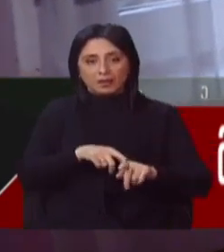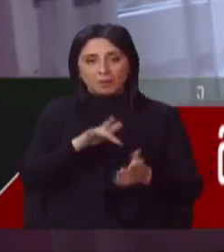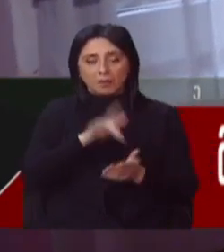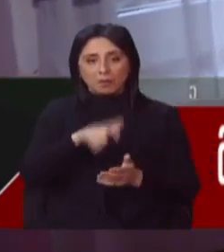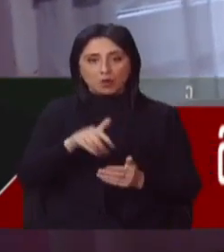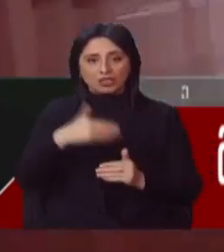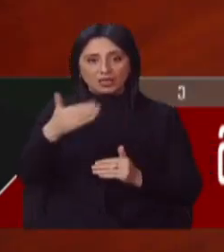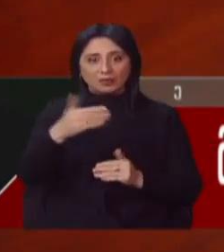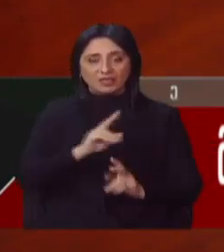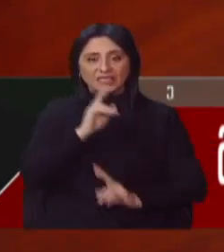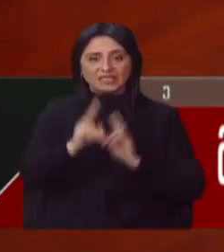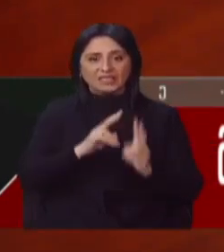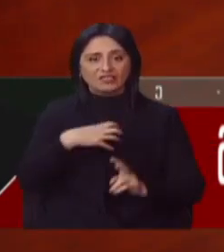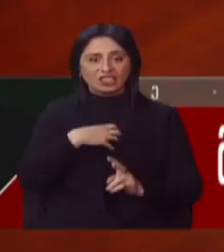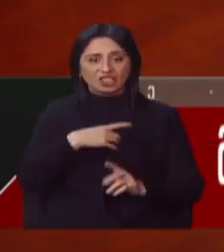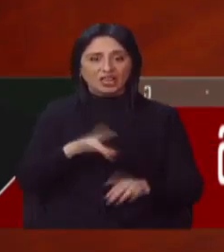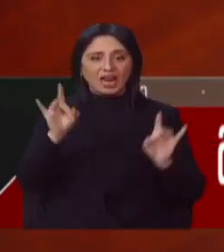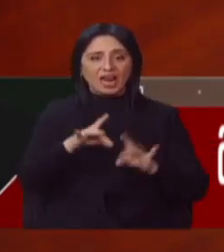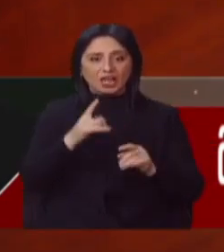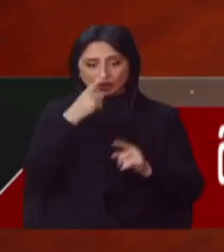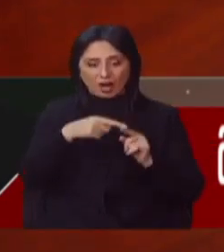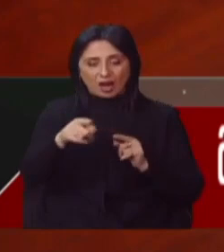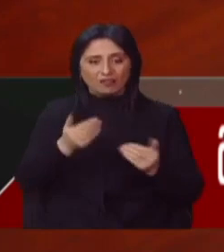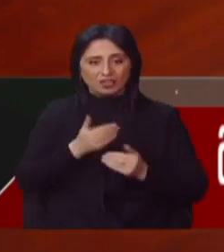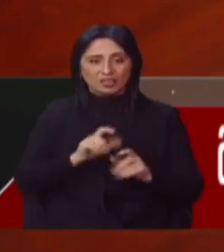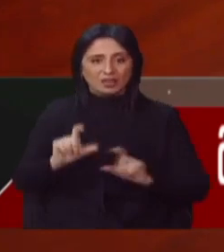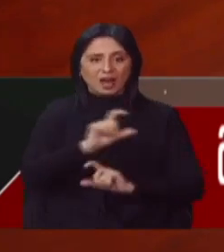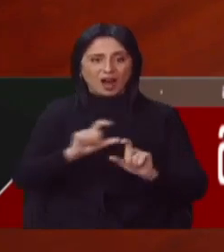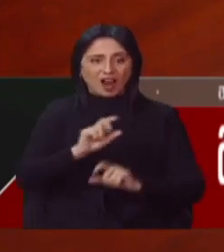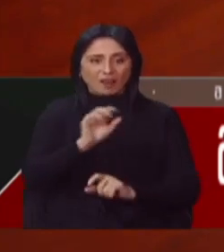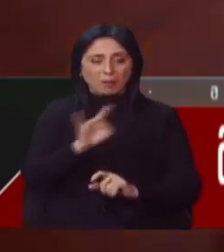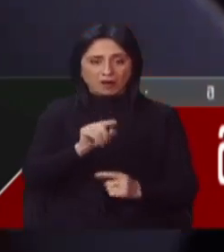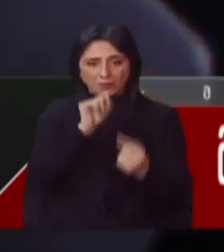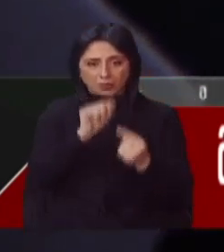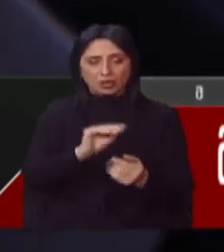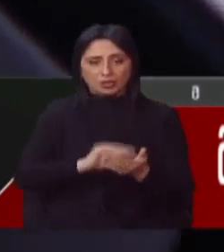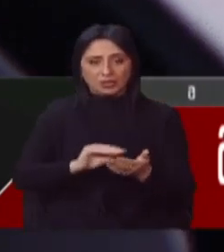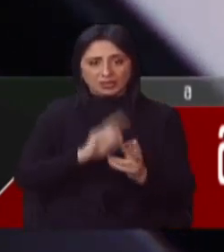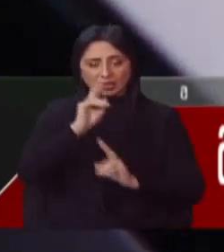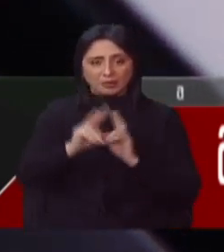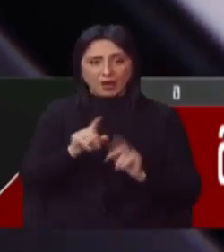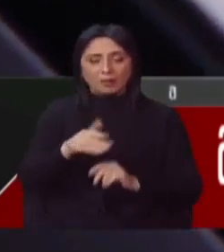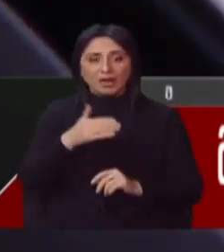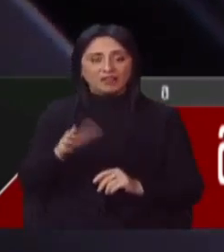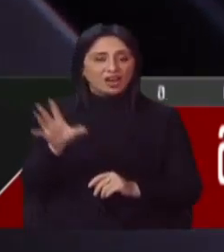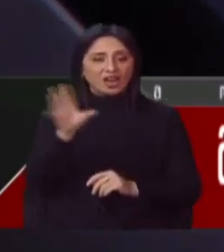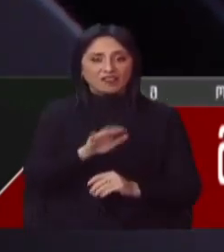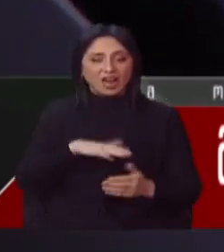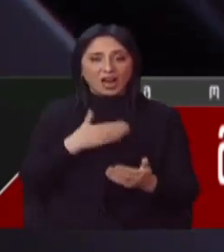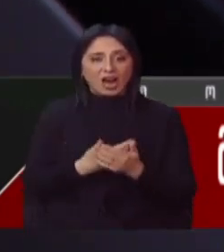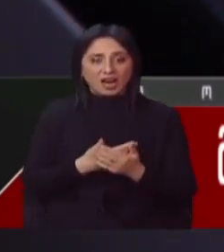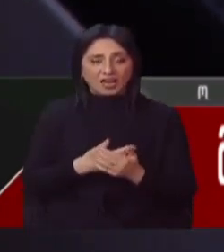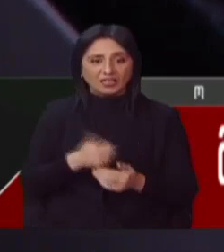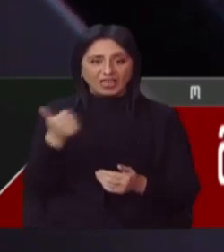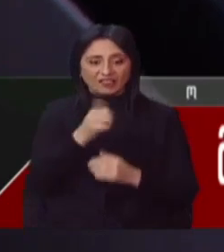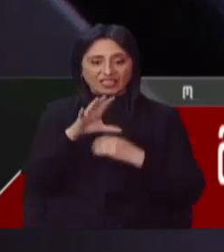მოსახლეობის მხრიდან საჩივრები ძირითადად რესტორნებისა და კაფე-ბარების წინააღმდეგ იწერება და ამ მხრივ ყველაზე აქტიურია